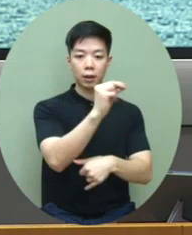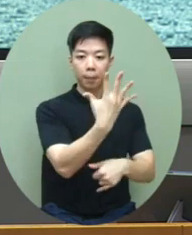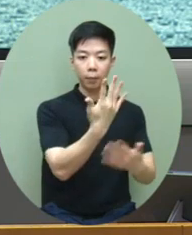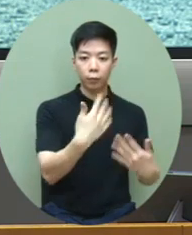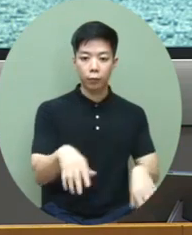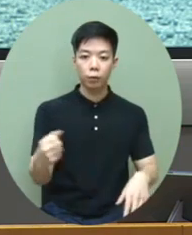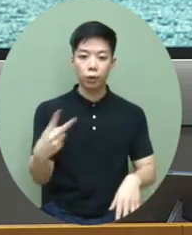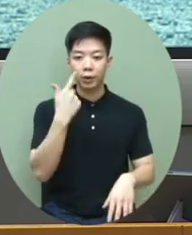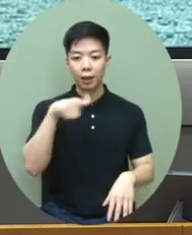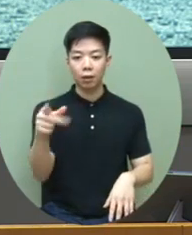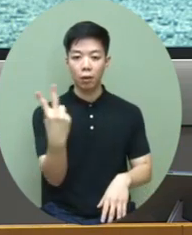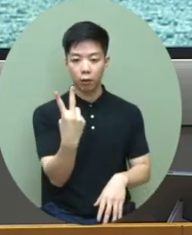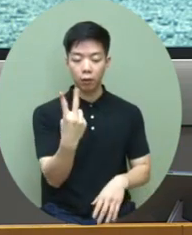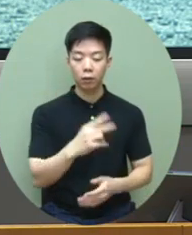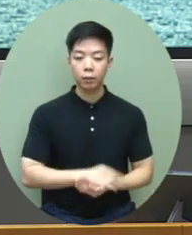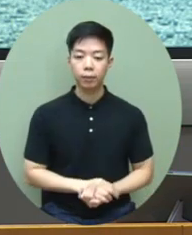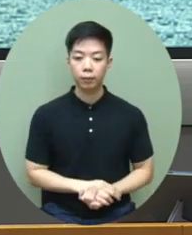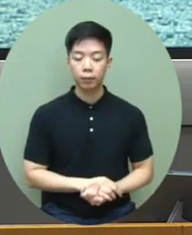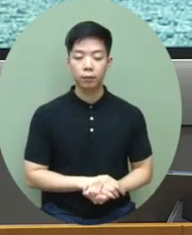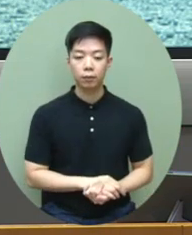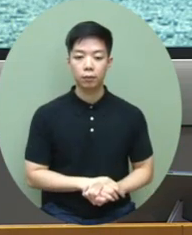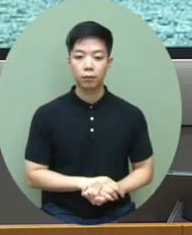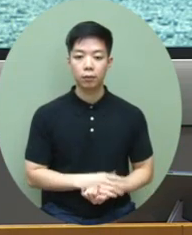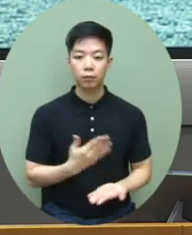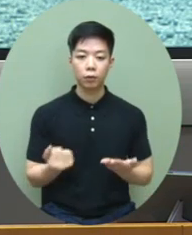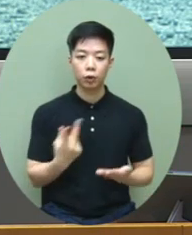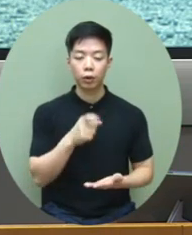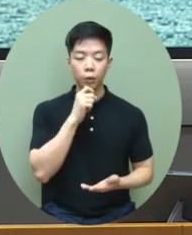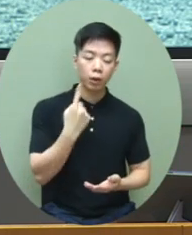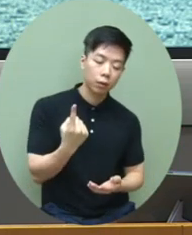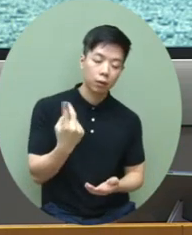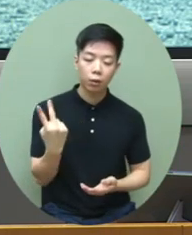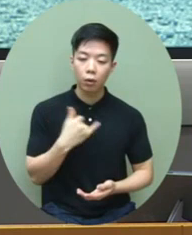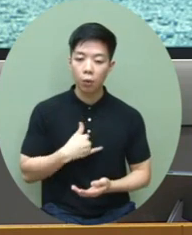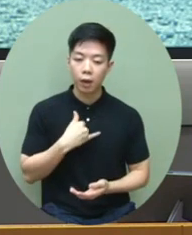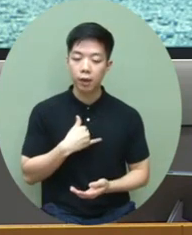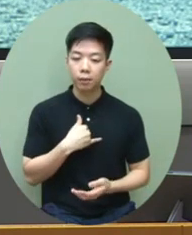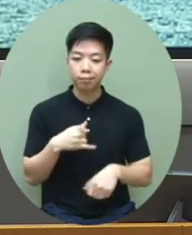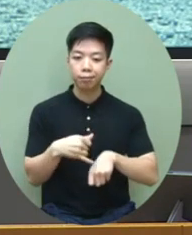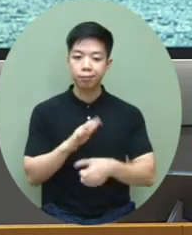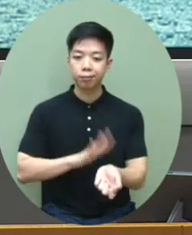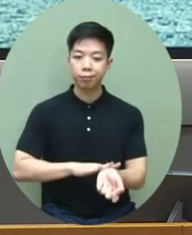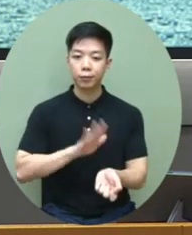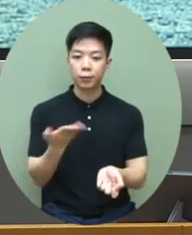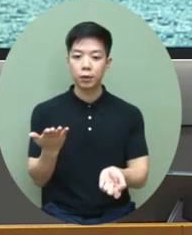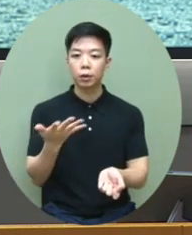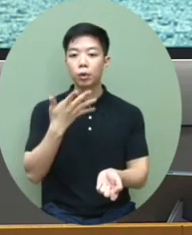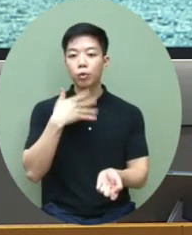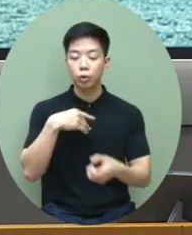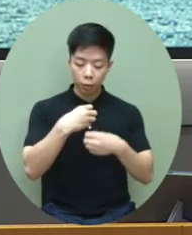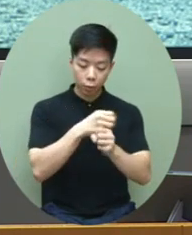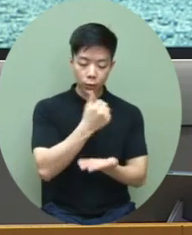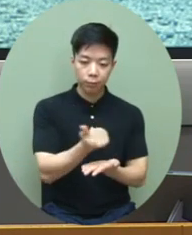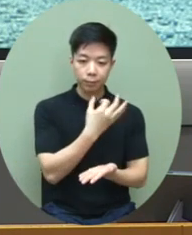係確診個案啦。咁可能都有多1-2宗咧，係一啲懷疑個案，就係未仲等緊啲血報告啊，未確診